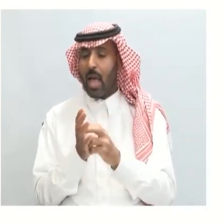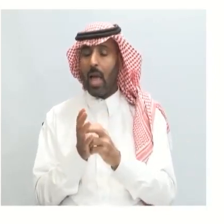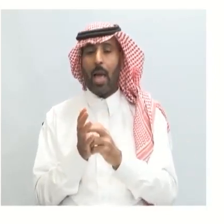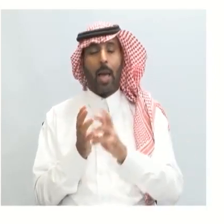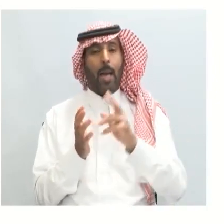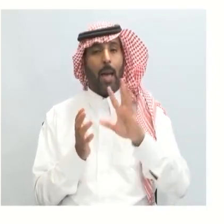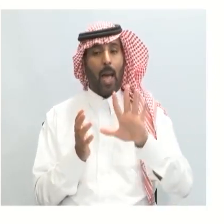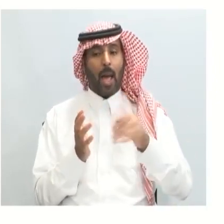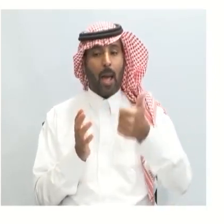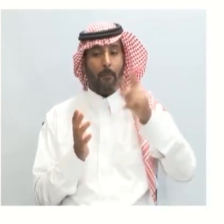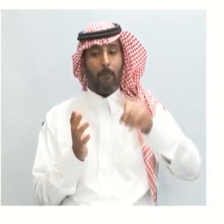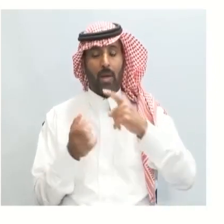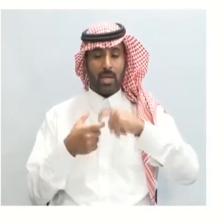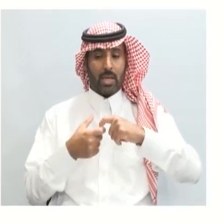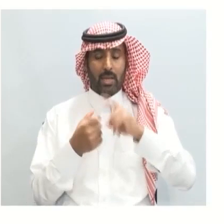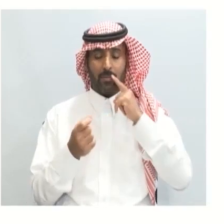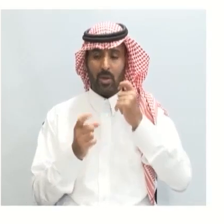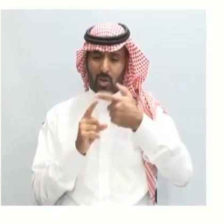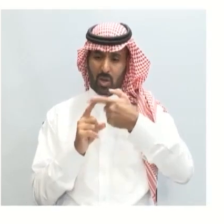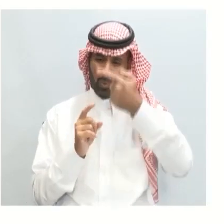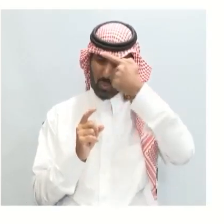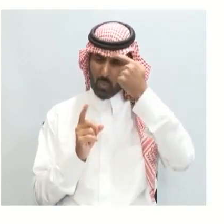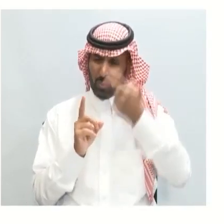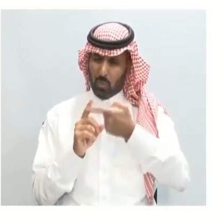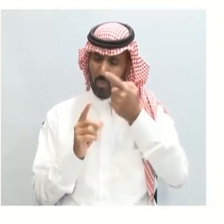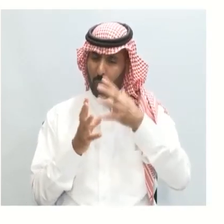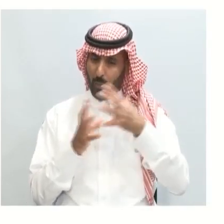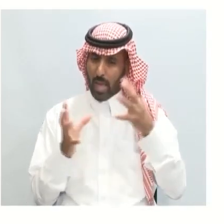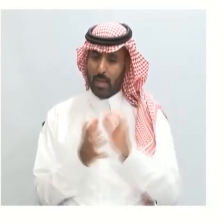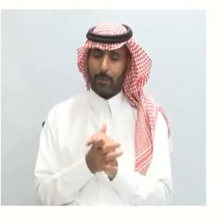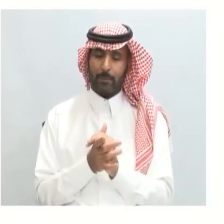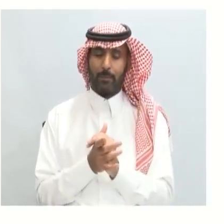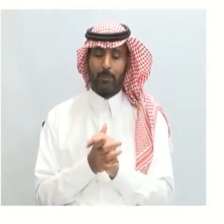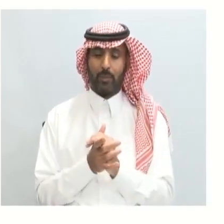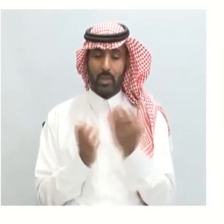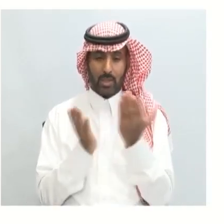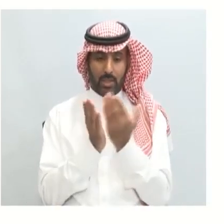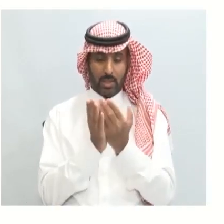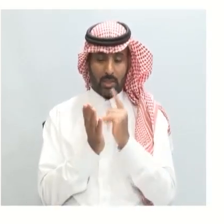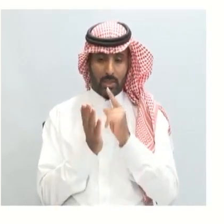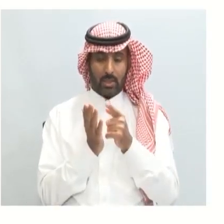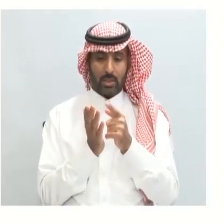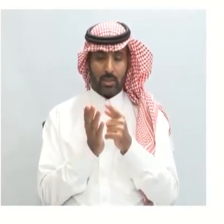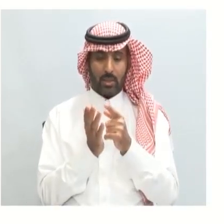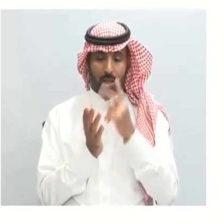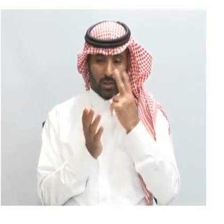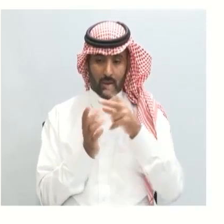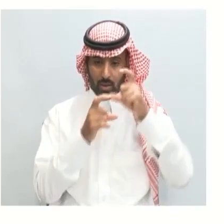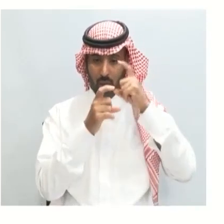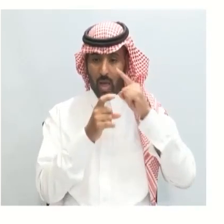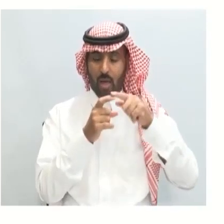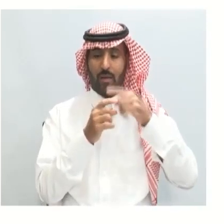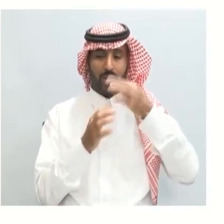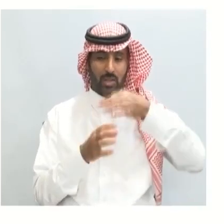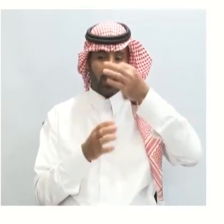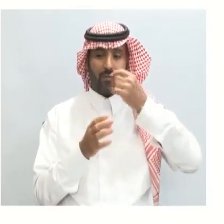العلاقه ايجاد العلاقه بين الحجم ودرجه الحراره درس جاك شارل هذا هو جاك شارل فرنسي